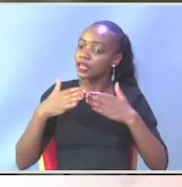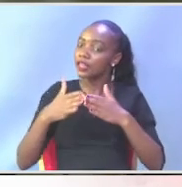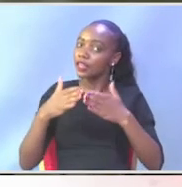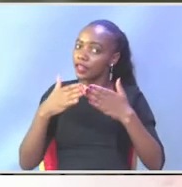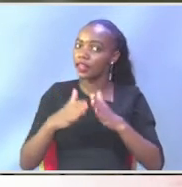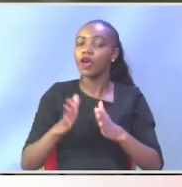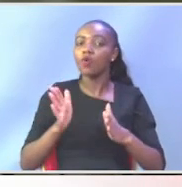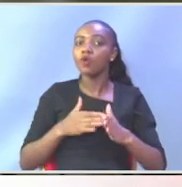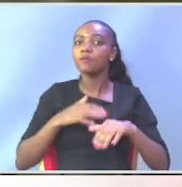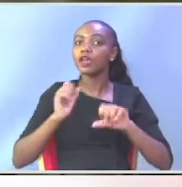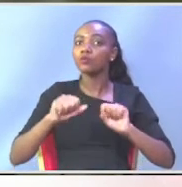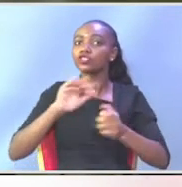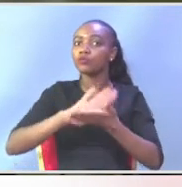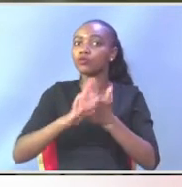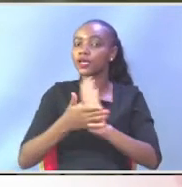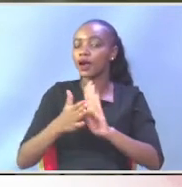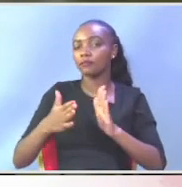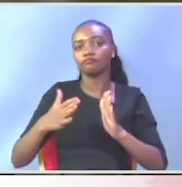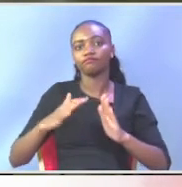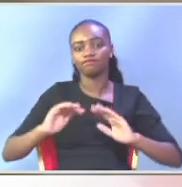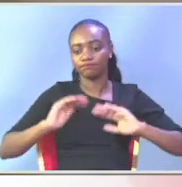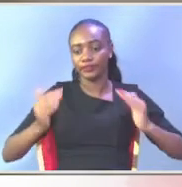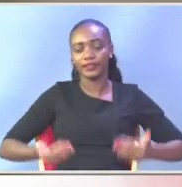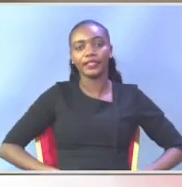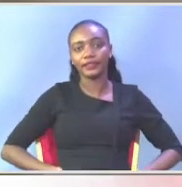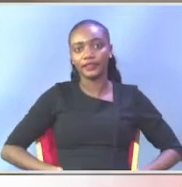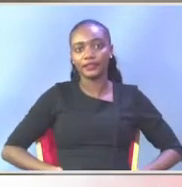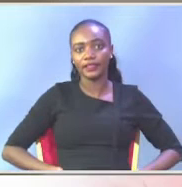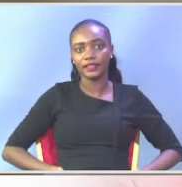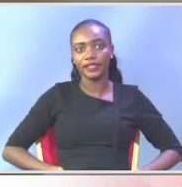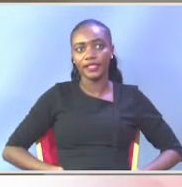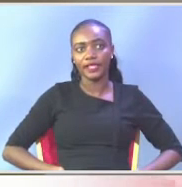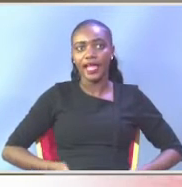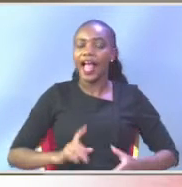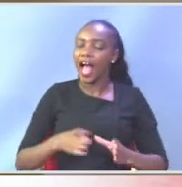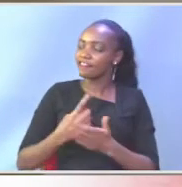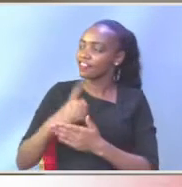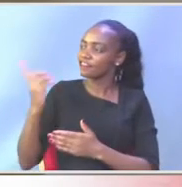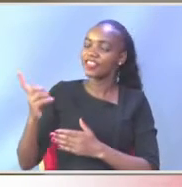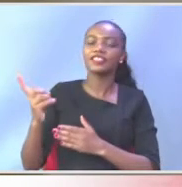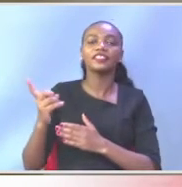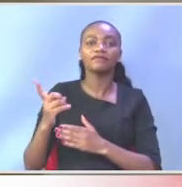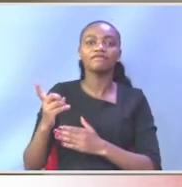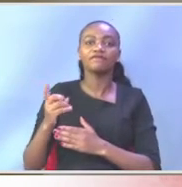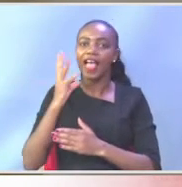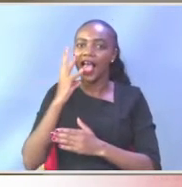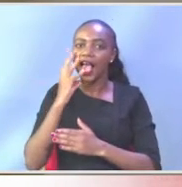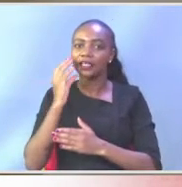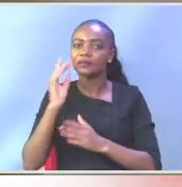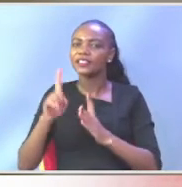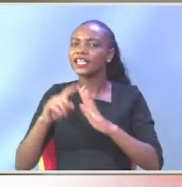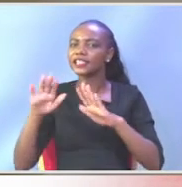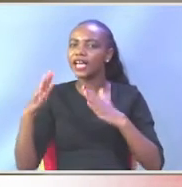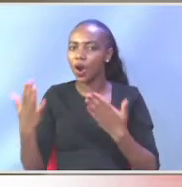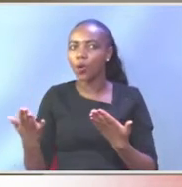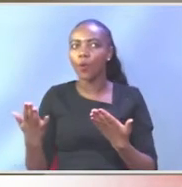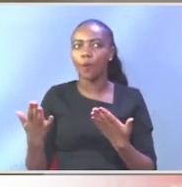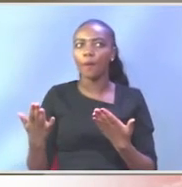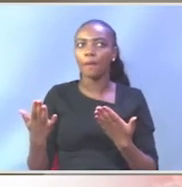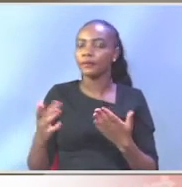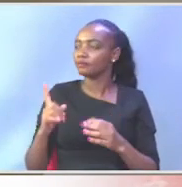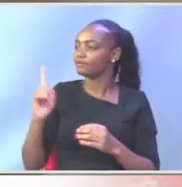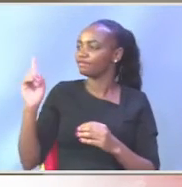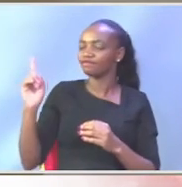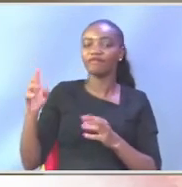kwenye hospitali ya Chuo Kikuu cha Aga Khan. Na hapo safari ya kumtafuta Dr. Ahmed Yosef, mpasuaji